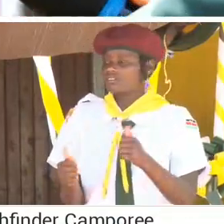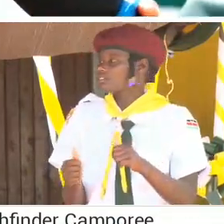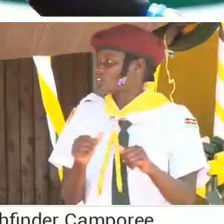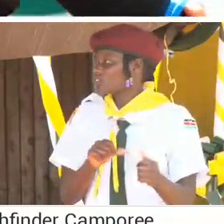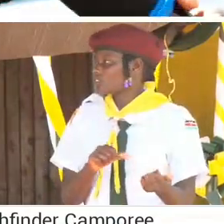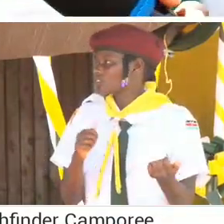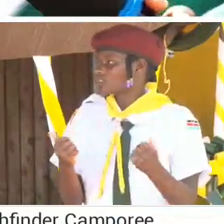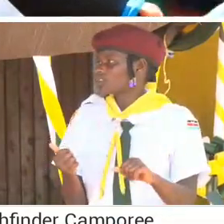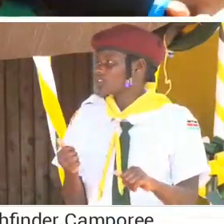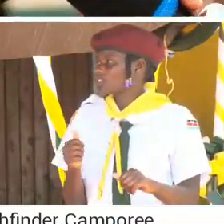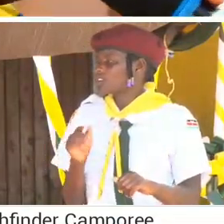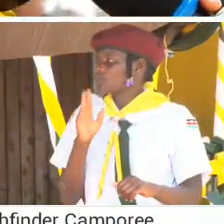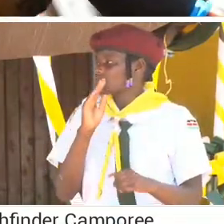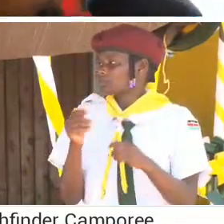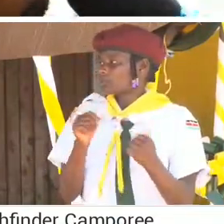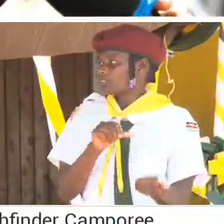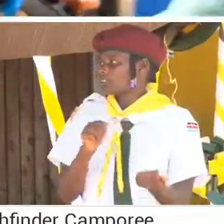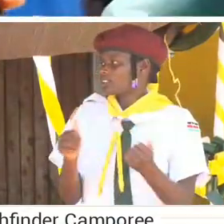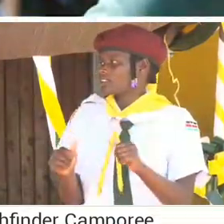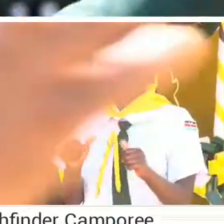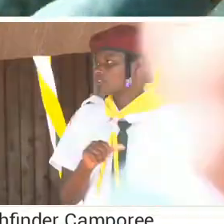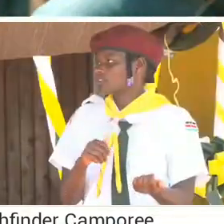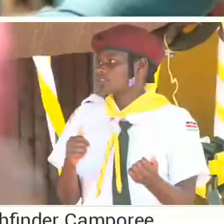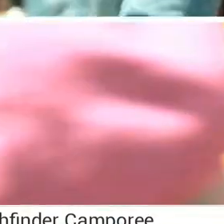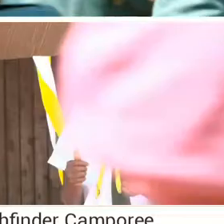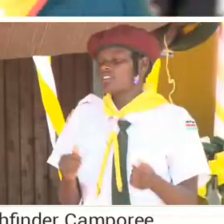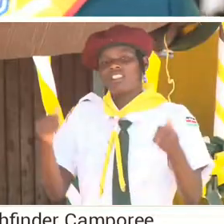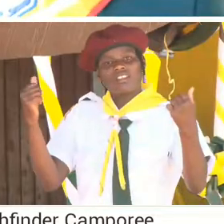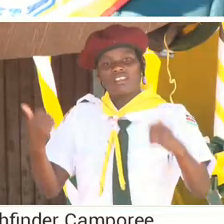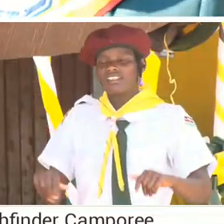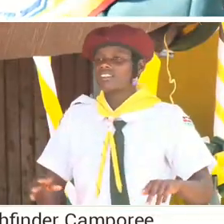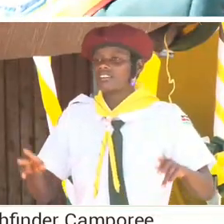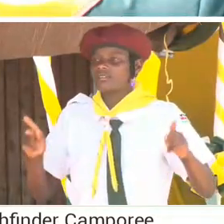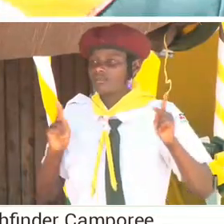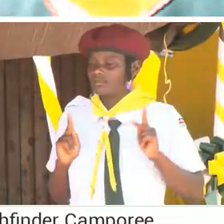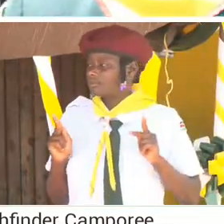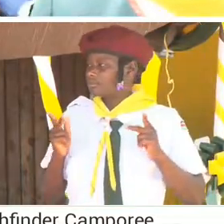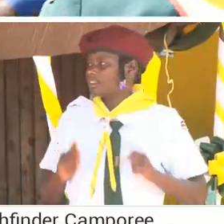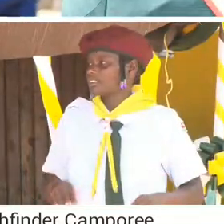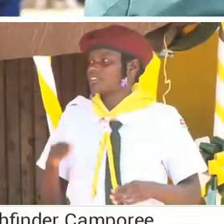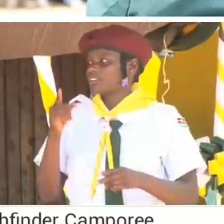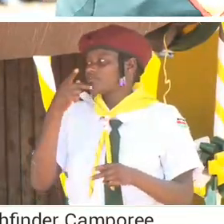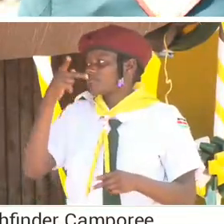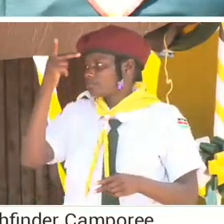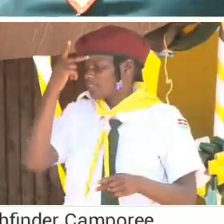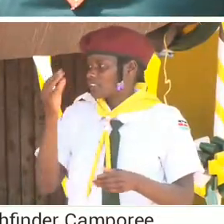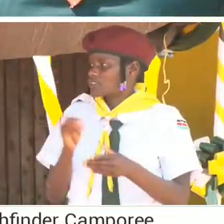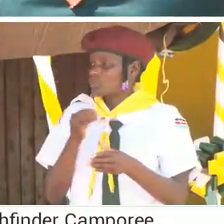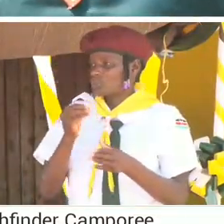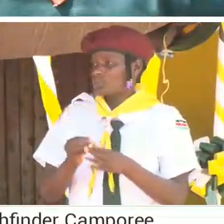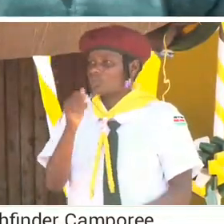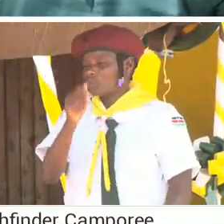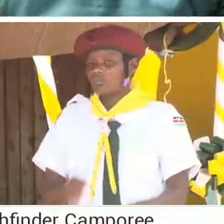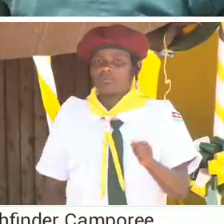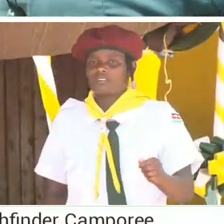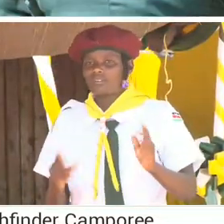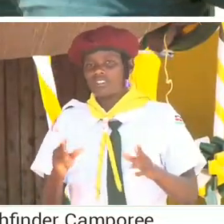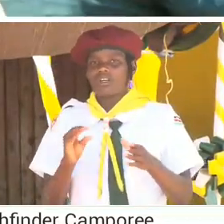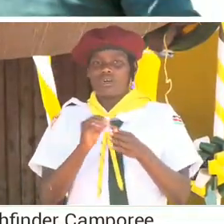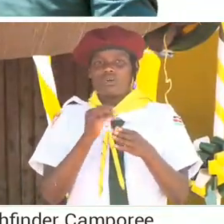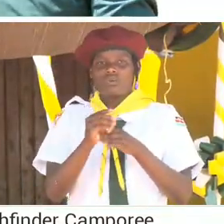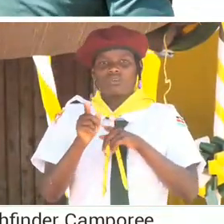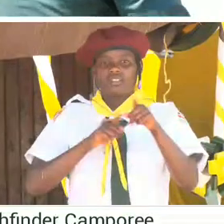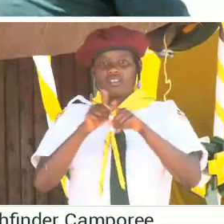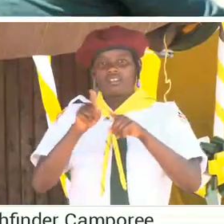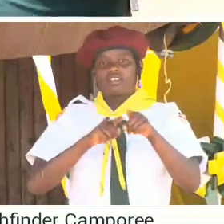tu, usiogope. Njoo. Uwe Pathfinder, uwe mzazi, uwe mgeni umekuja hapa, unatamani kufanya maisha mambo yako